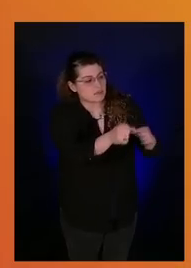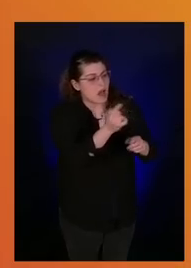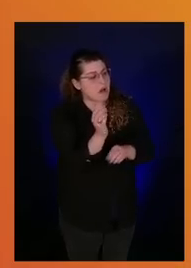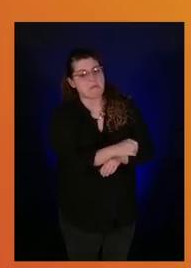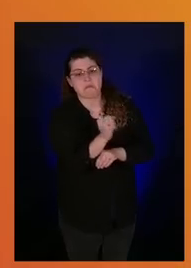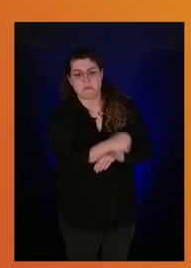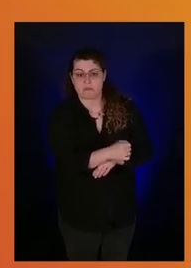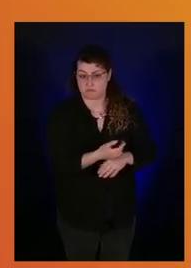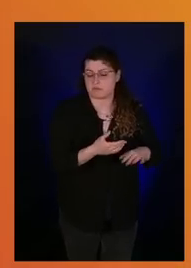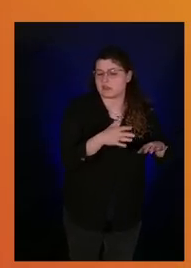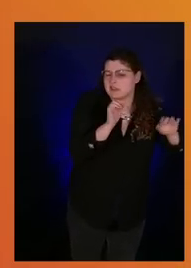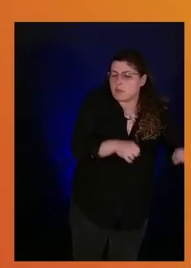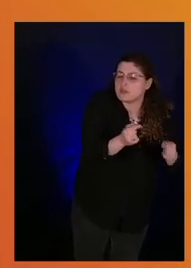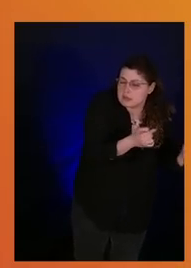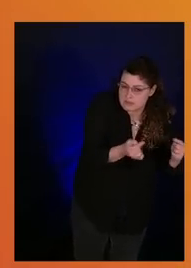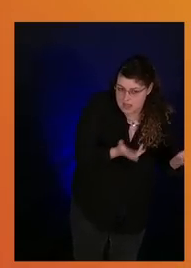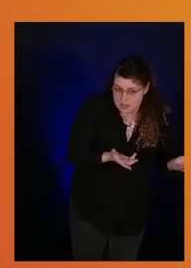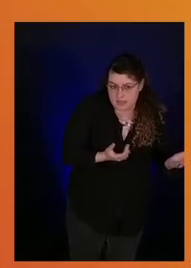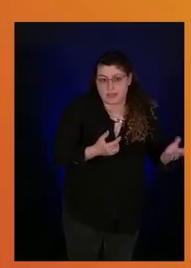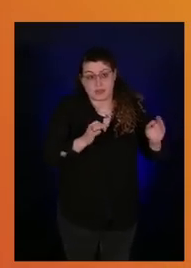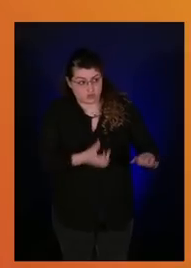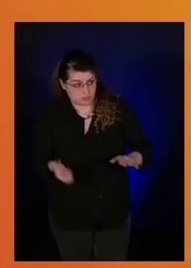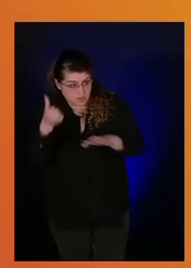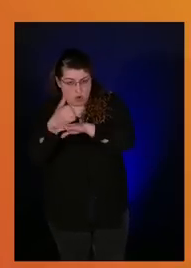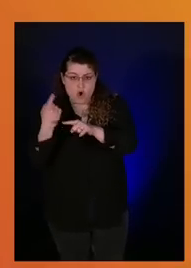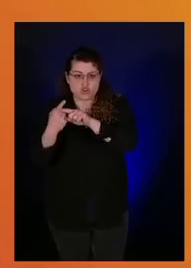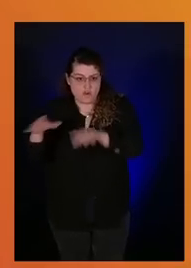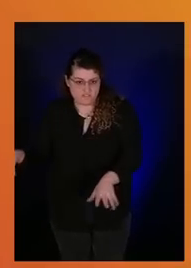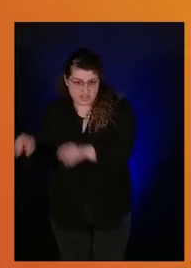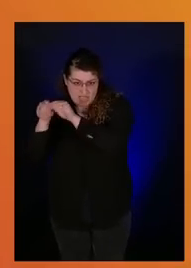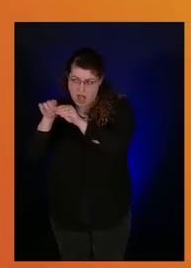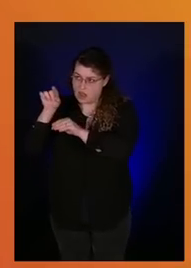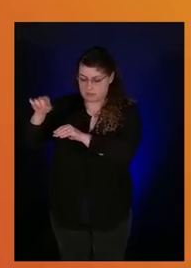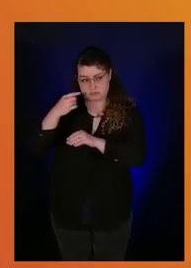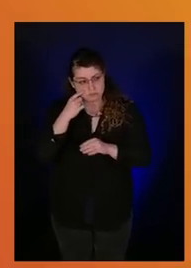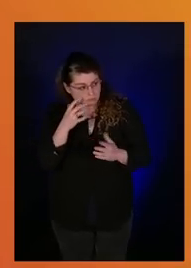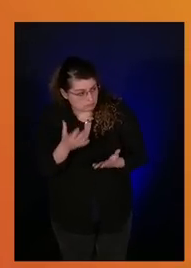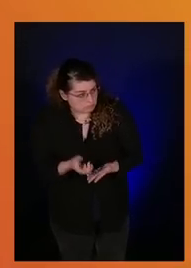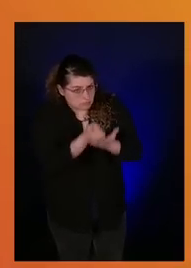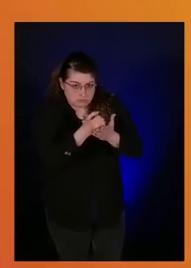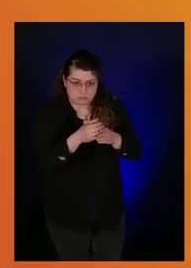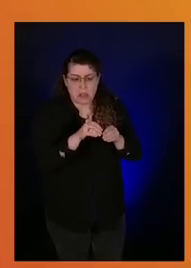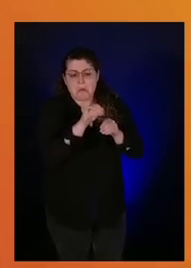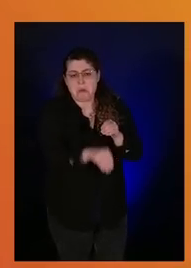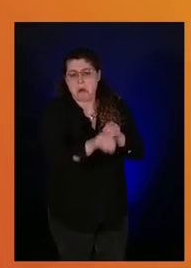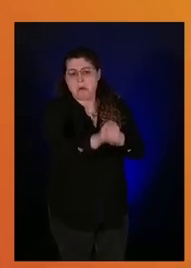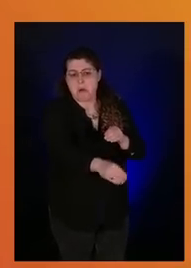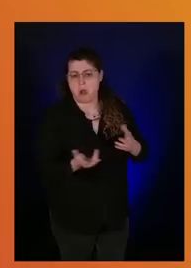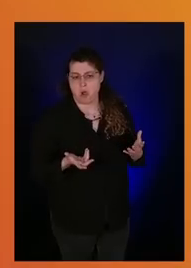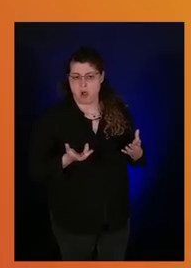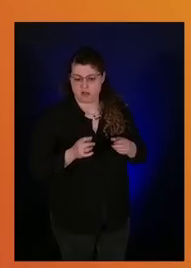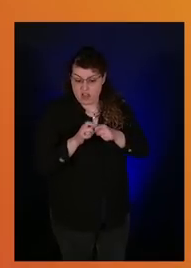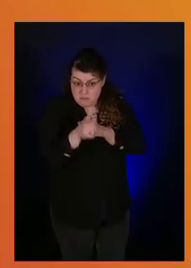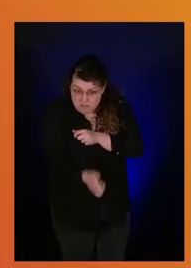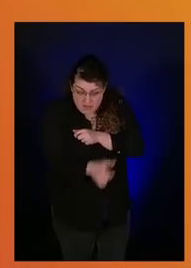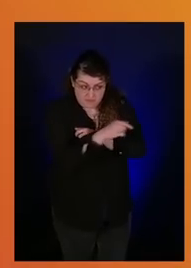de débattre, et la mise en œuvre par la direction confédérale de mobilisations saute-moutons qui n'ont eu comme objectif que